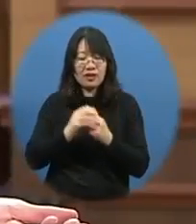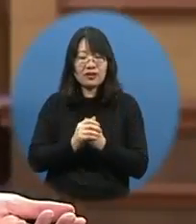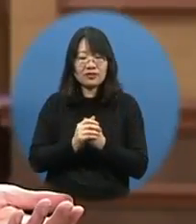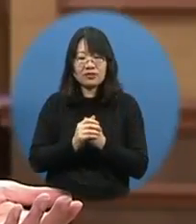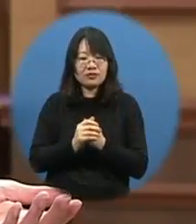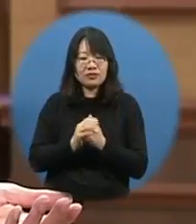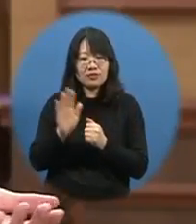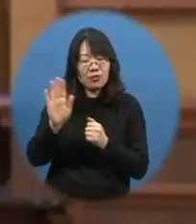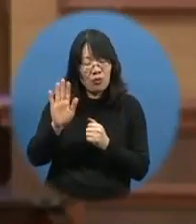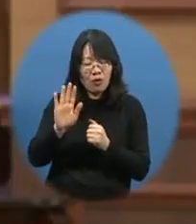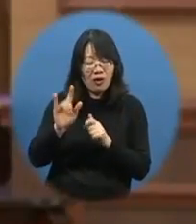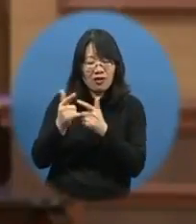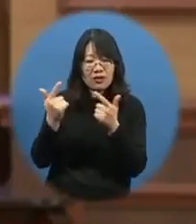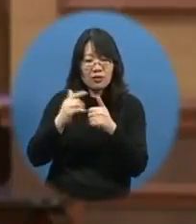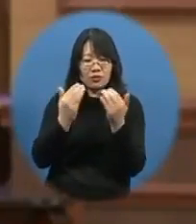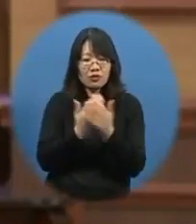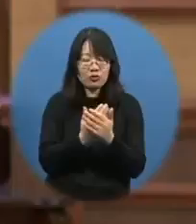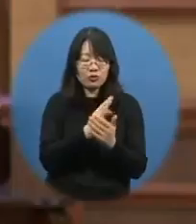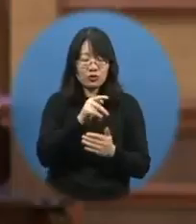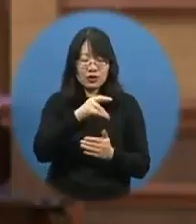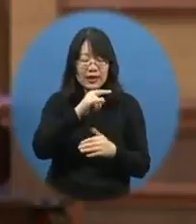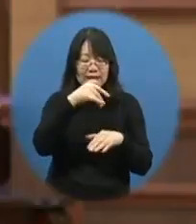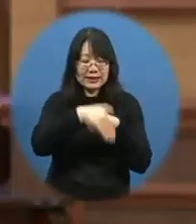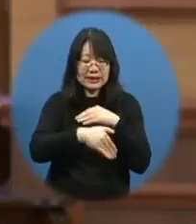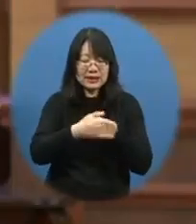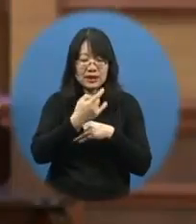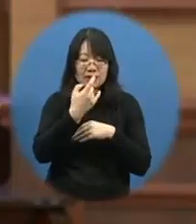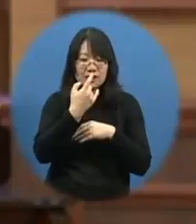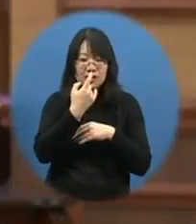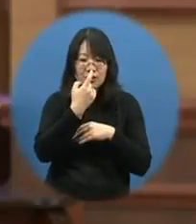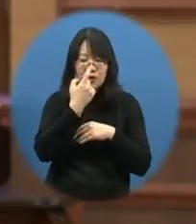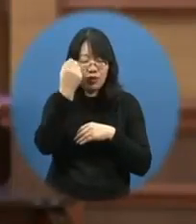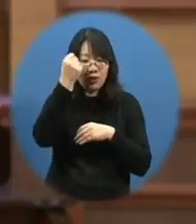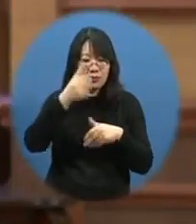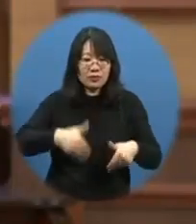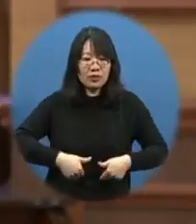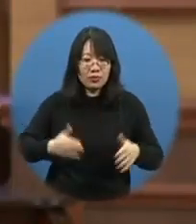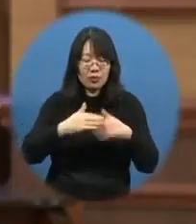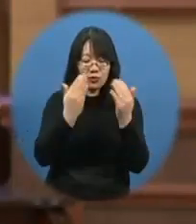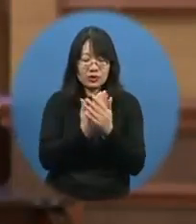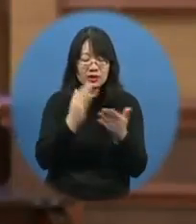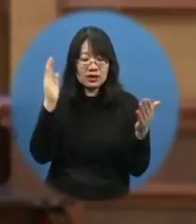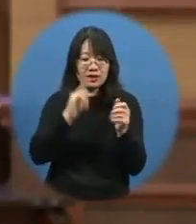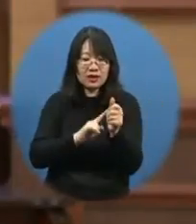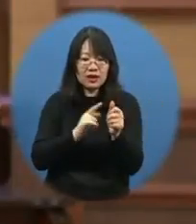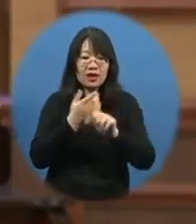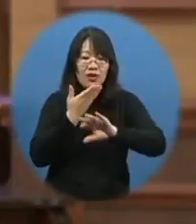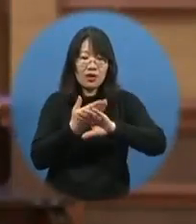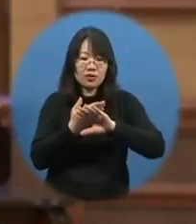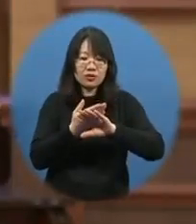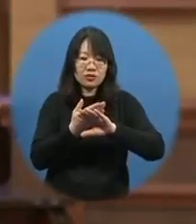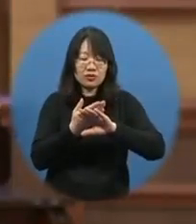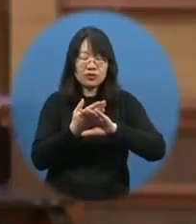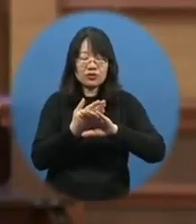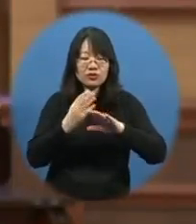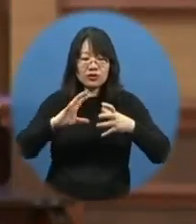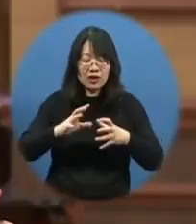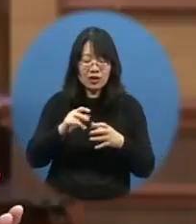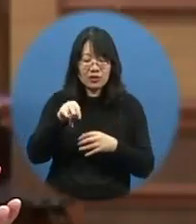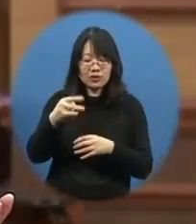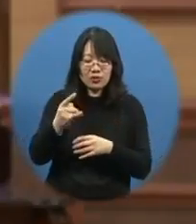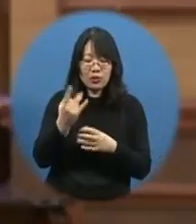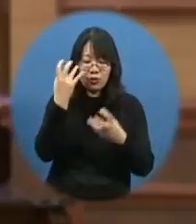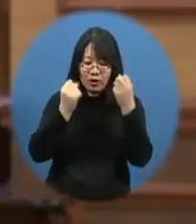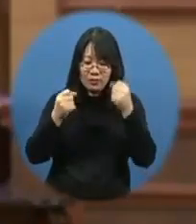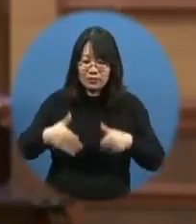아니고 모든 학생이 무슨 분자식 외워야 되는 거 아니고 모든 학생이 뭐 외국의 무슨 수도 다 외워야 되는 거 아니다. 그렇죠. 이런